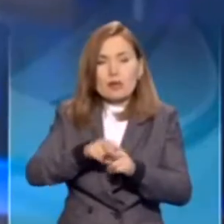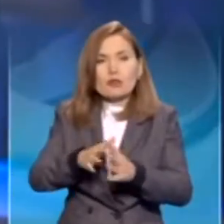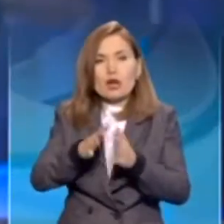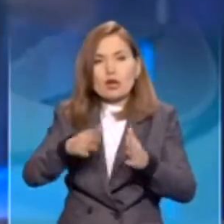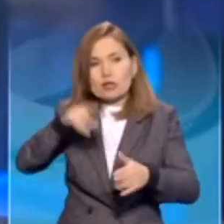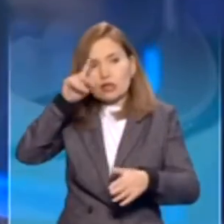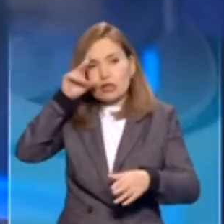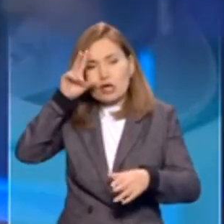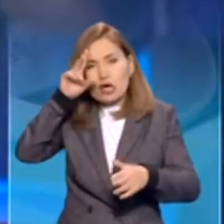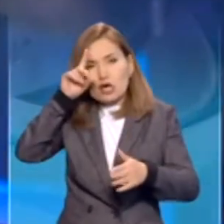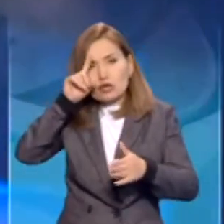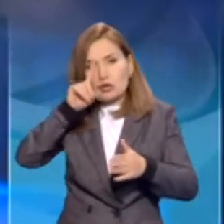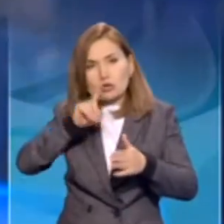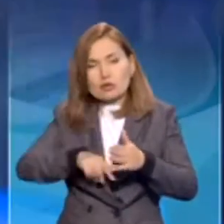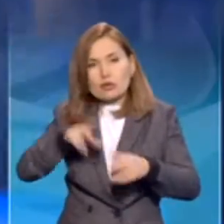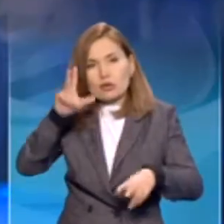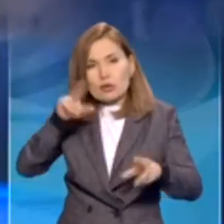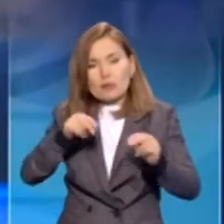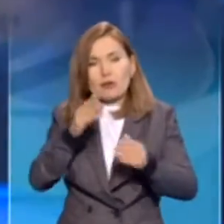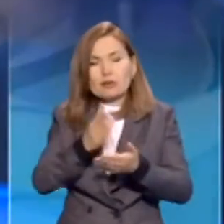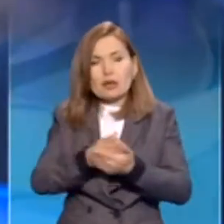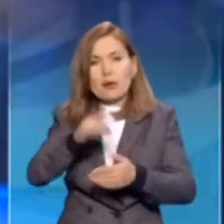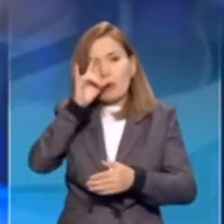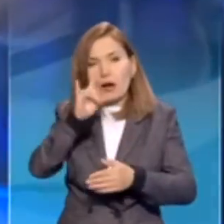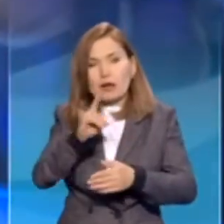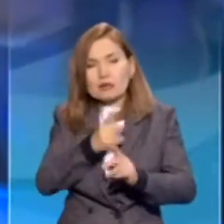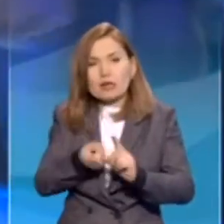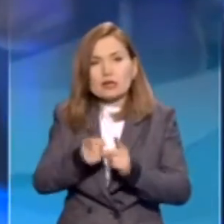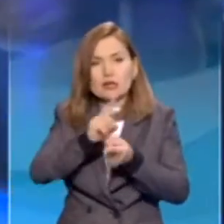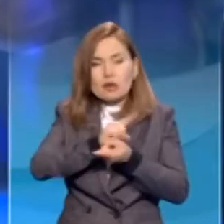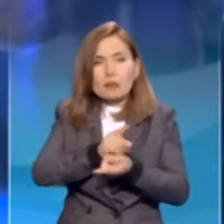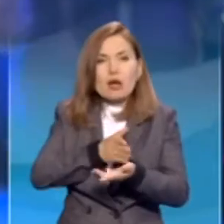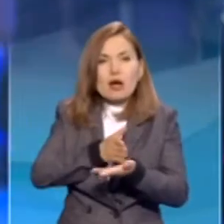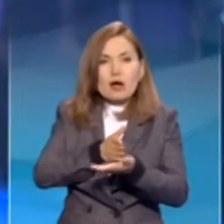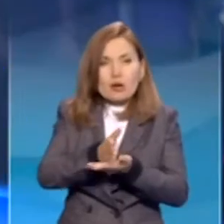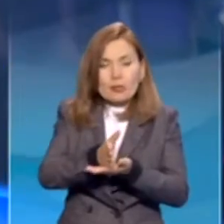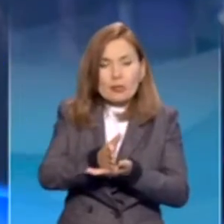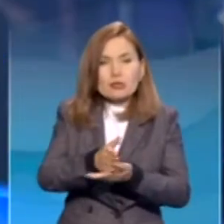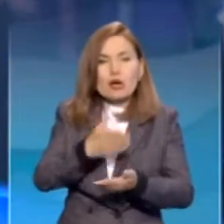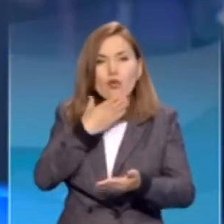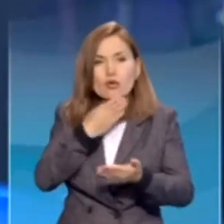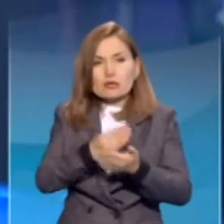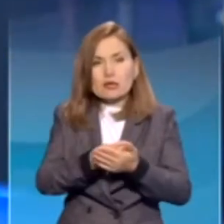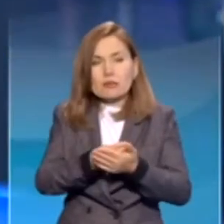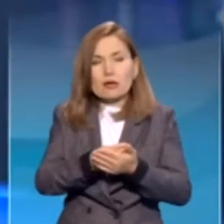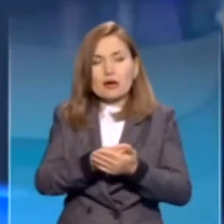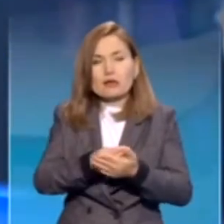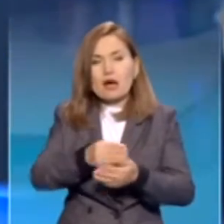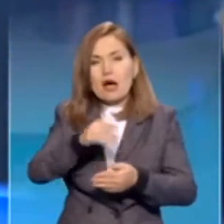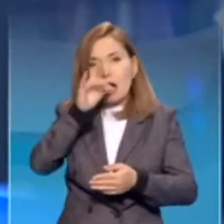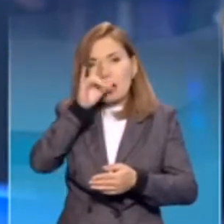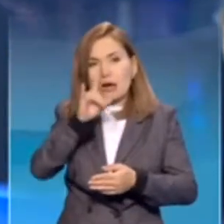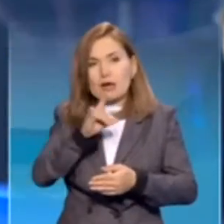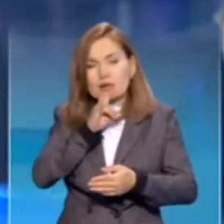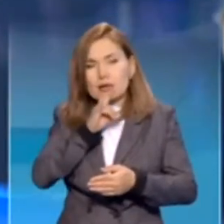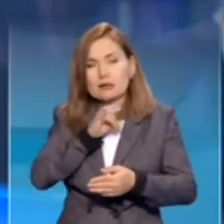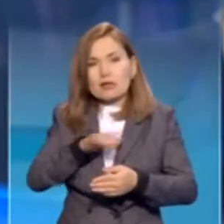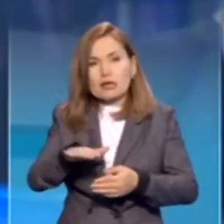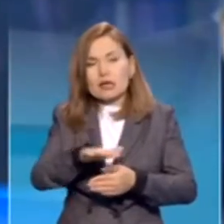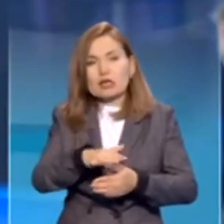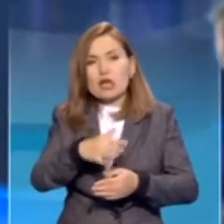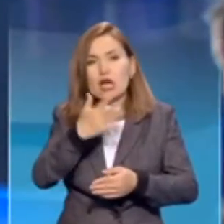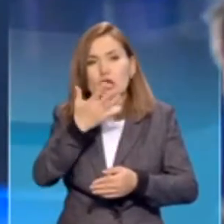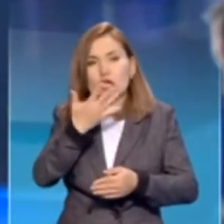senim menen memleketimniñ elimniñ jañaruwyna belimdi bekem bu. Özümniñ meken jayımdağı 27-nji